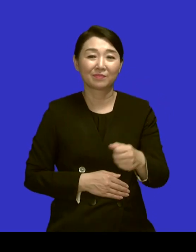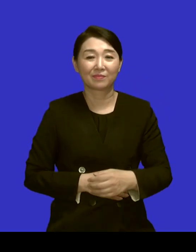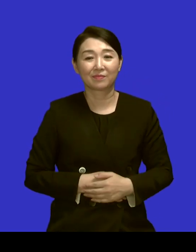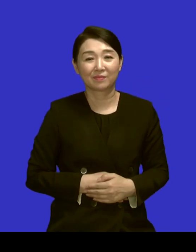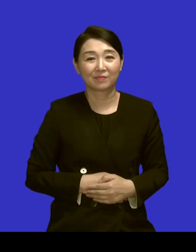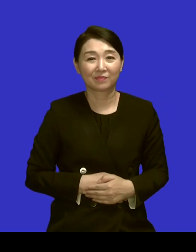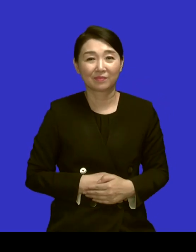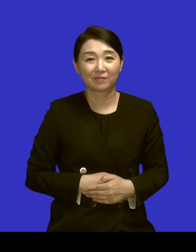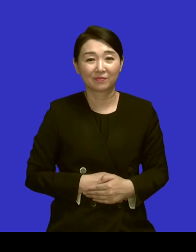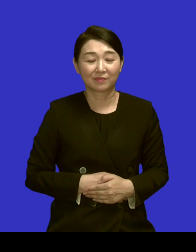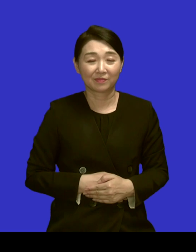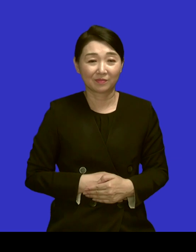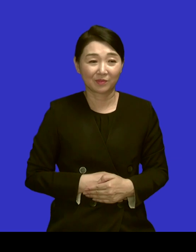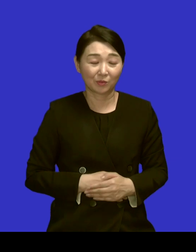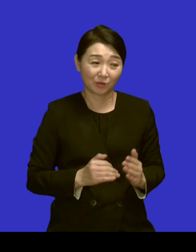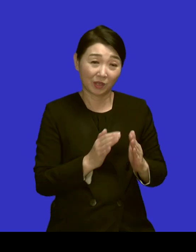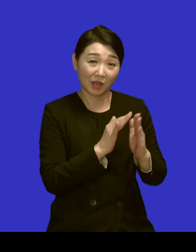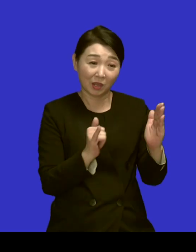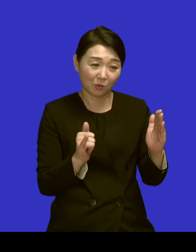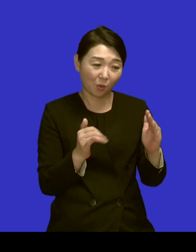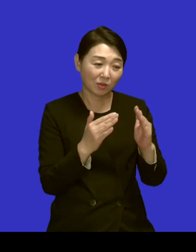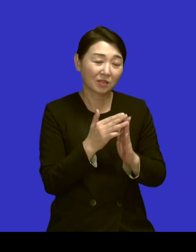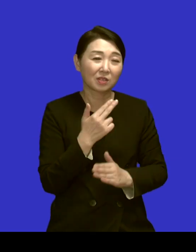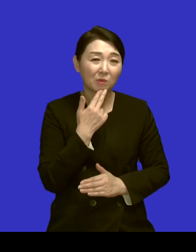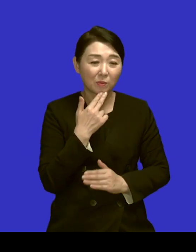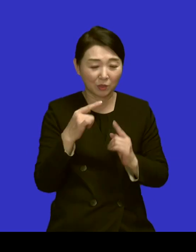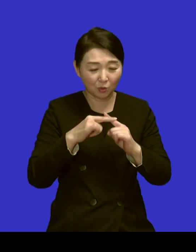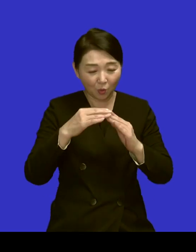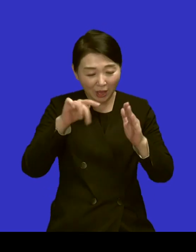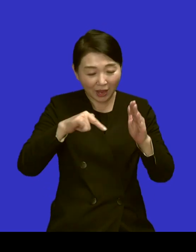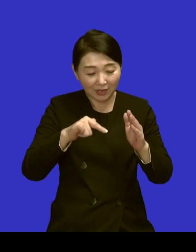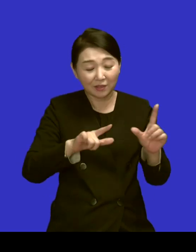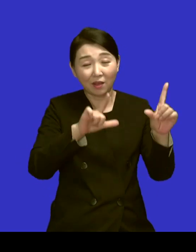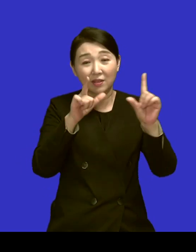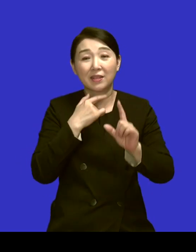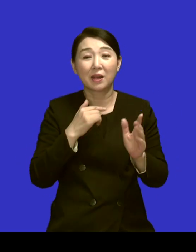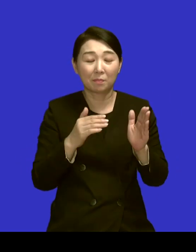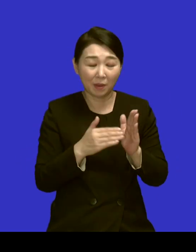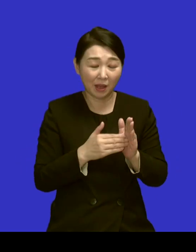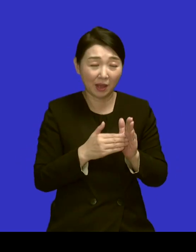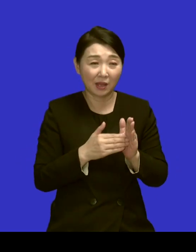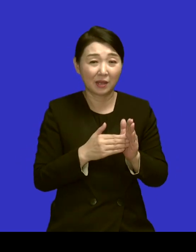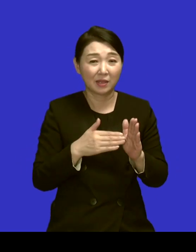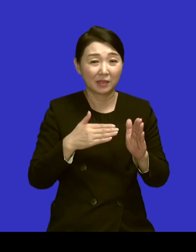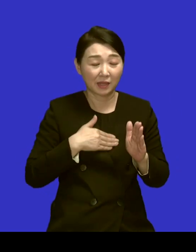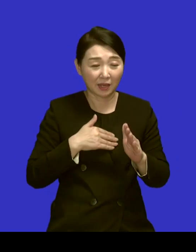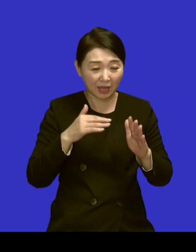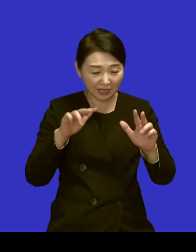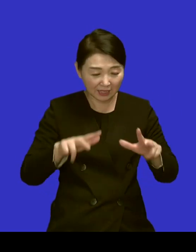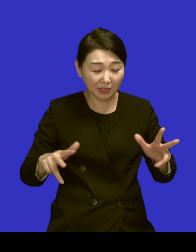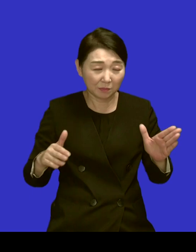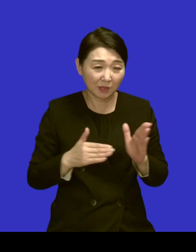저희가 집 없이 교회에서 살던 그때부터 쭉 제가 봐왔던 그 등은